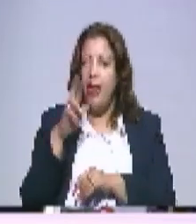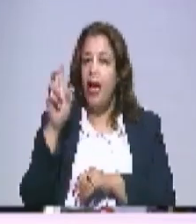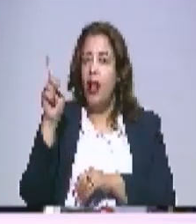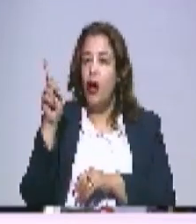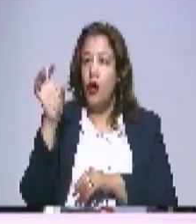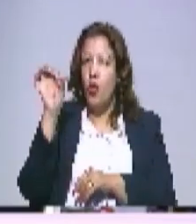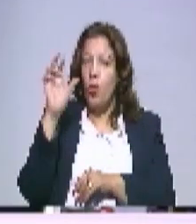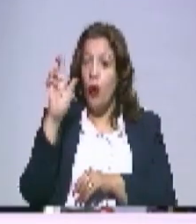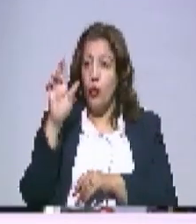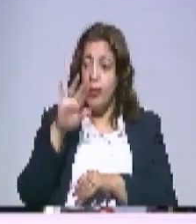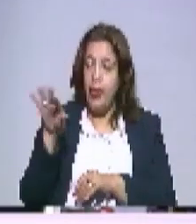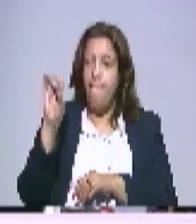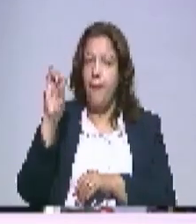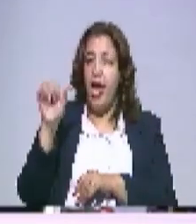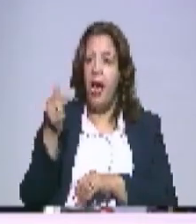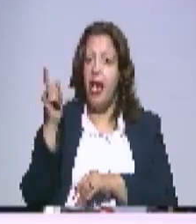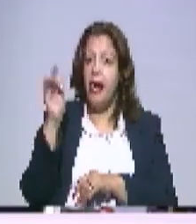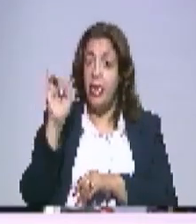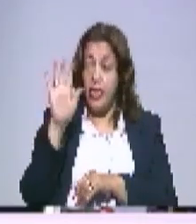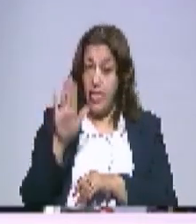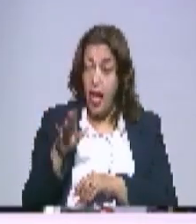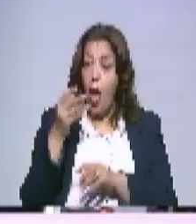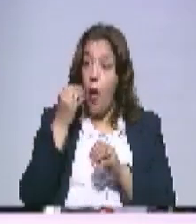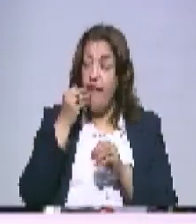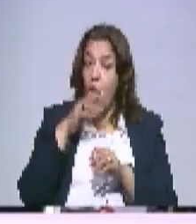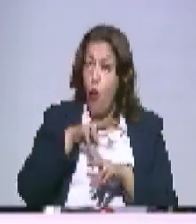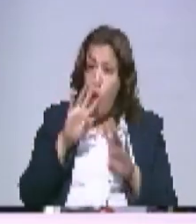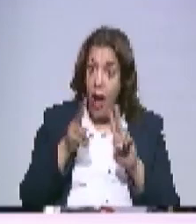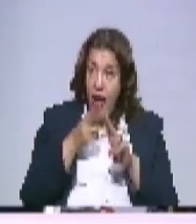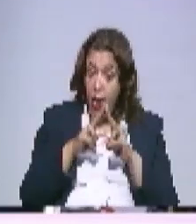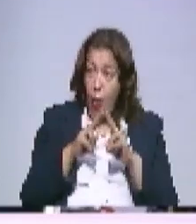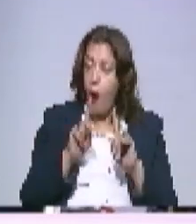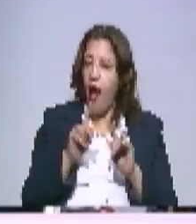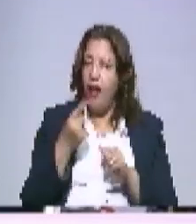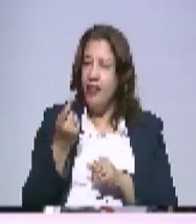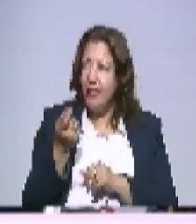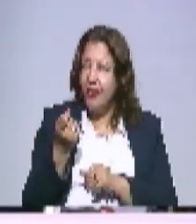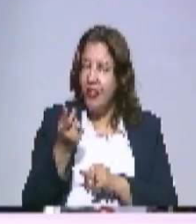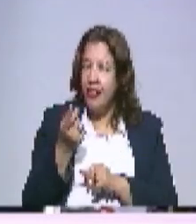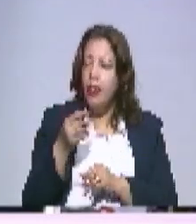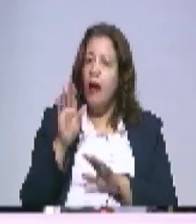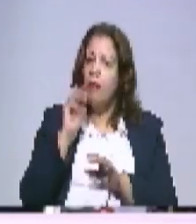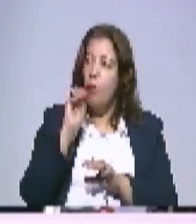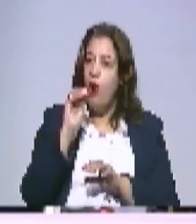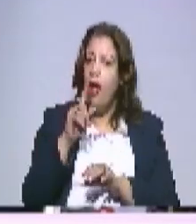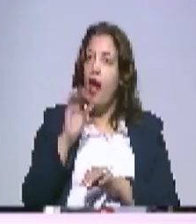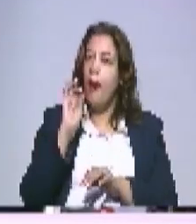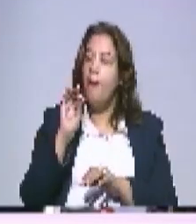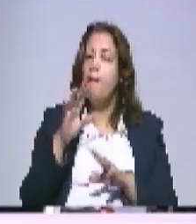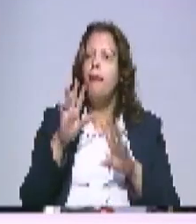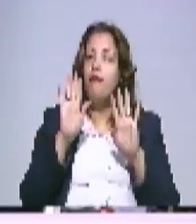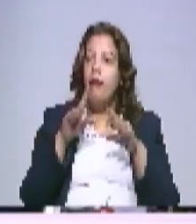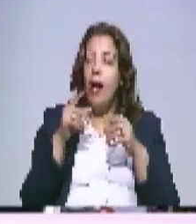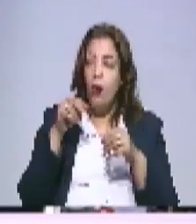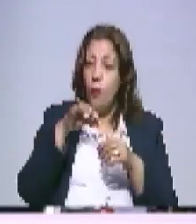ولا أكلات معينة؟ اللي نستخدم فيها الروزماري. الروزماري بيتحط مع الطيور